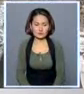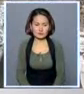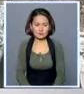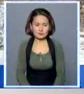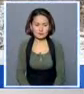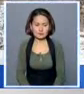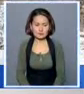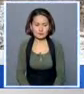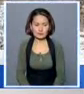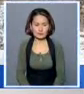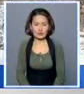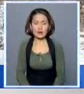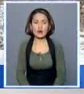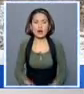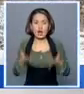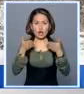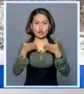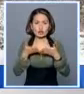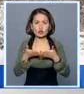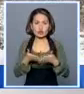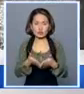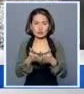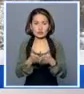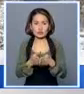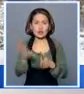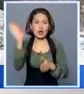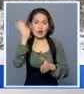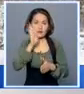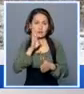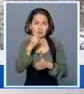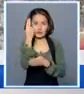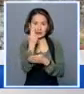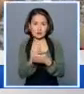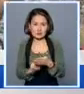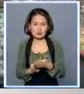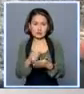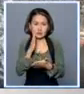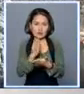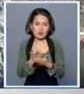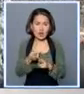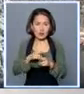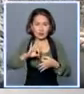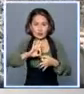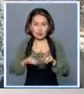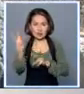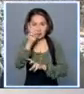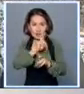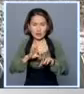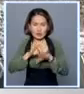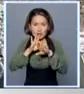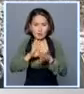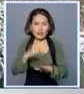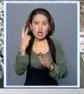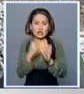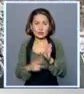бойынан екі жаққа қарай 200 шақырым, 200 километр арасында аралығында қарап